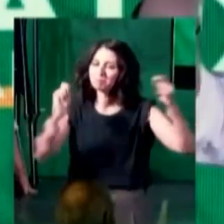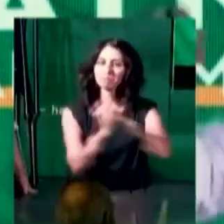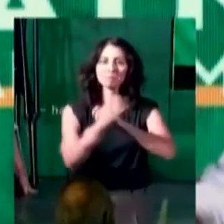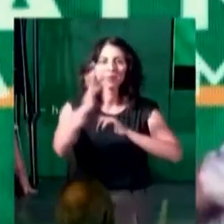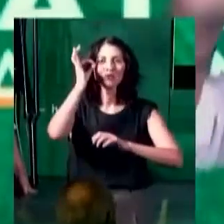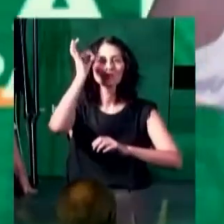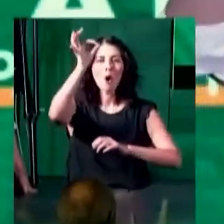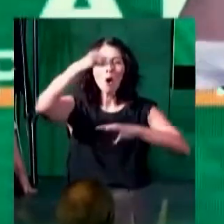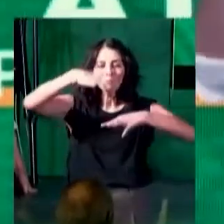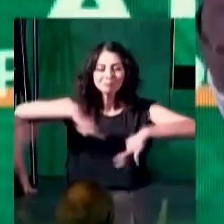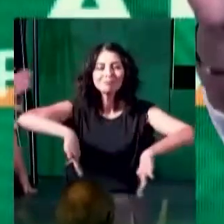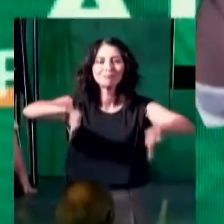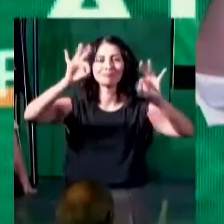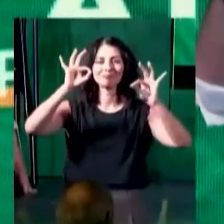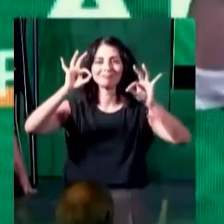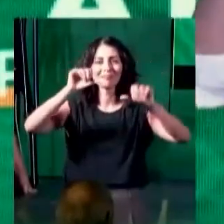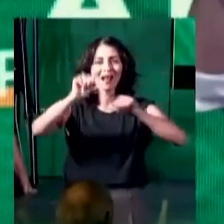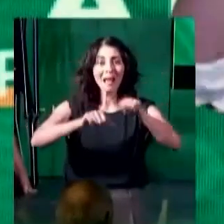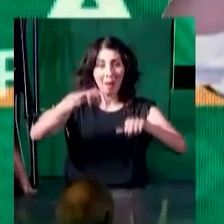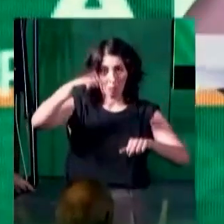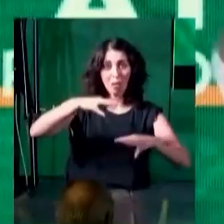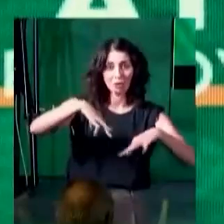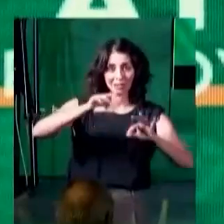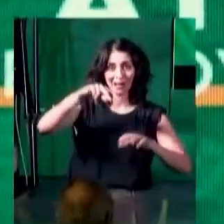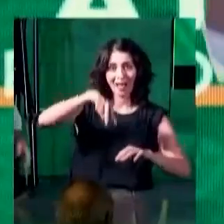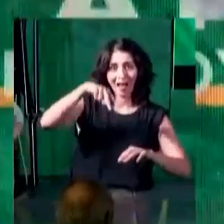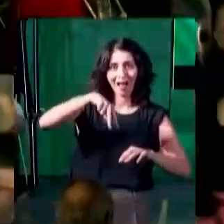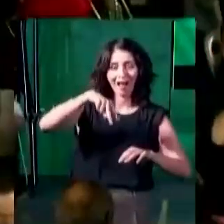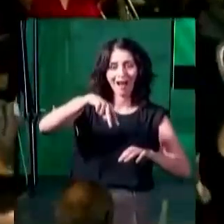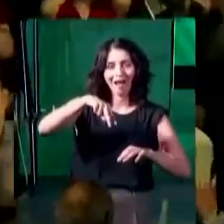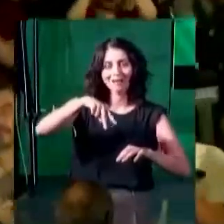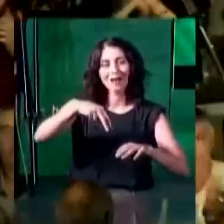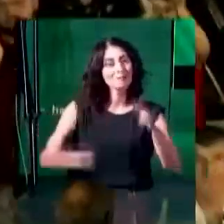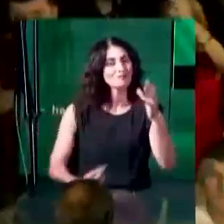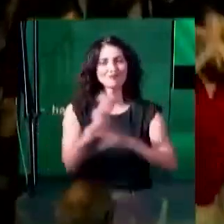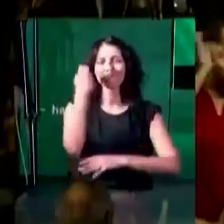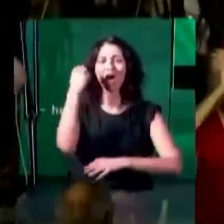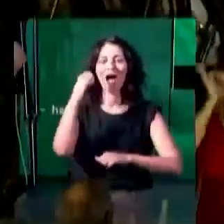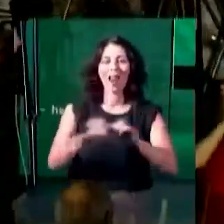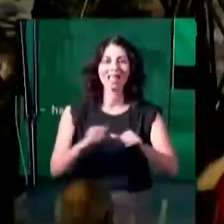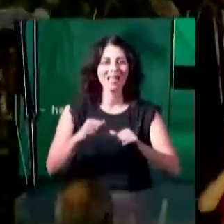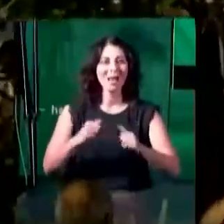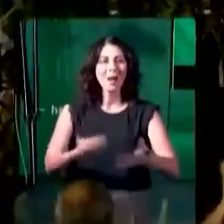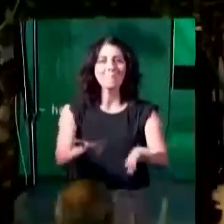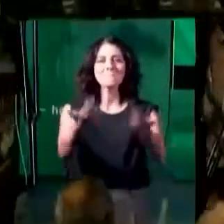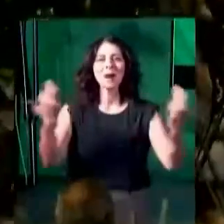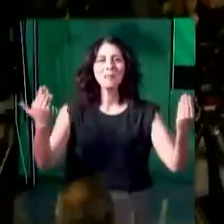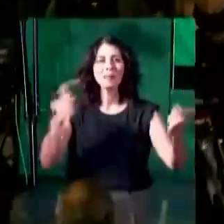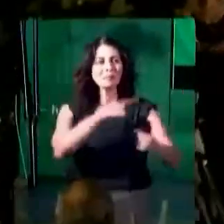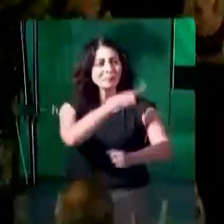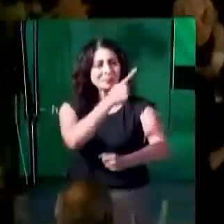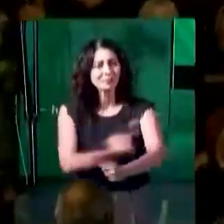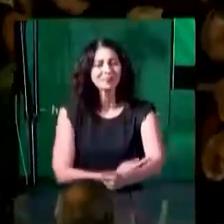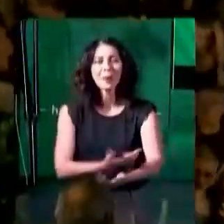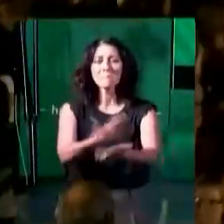νέα αλλαγή. Εδώ από τη Λάρισα ξεκινάει η νέα αλλαγή. Πάμε δυνατά. Πάμε ενωτικά.